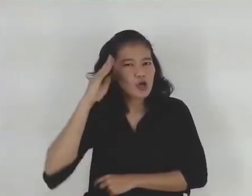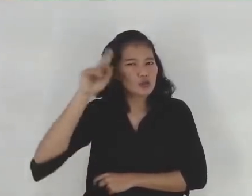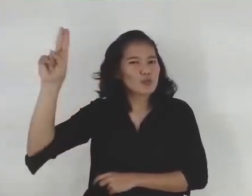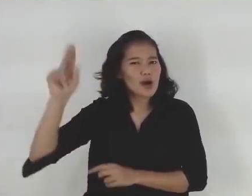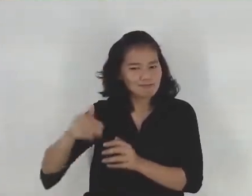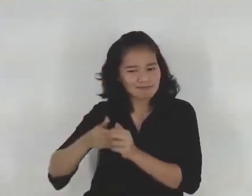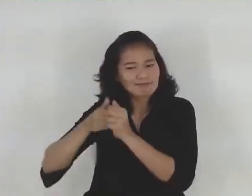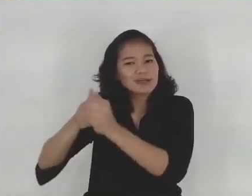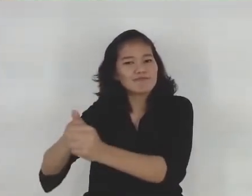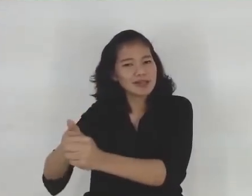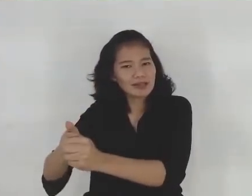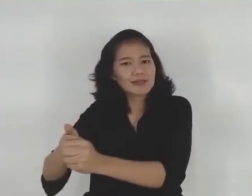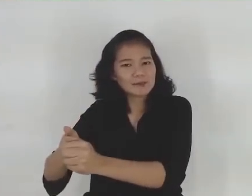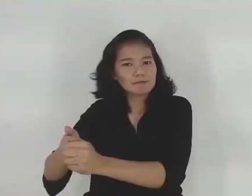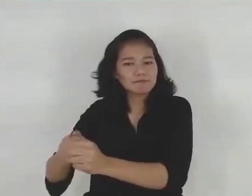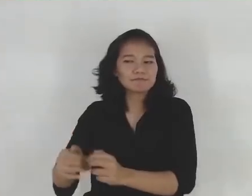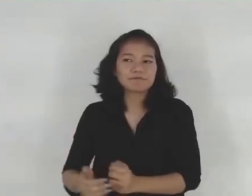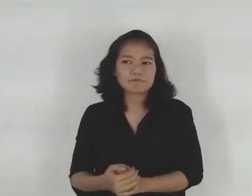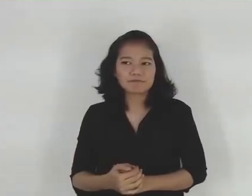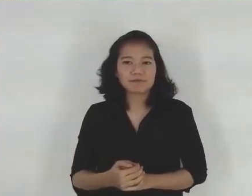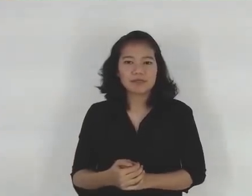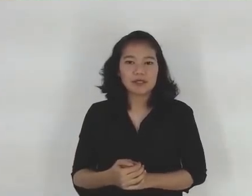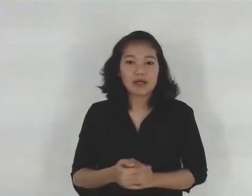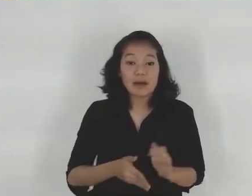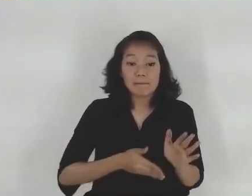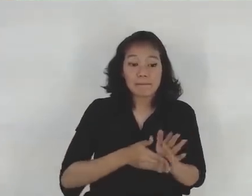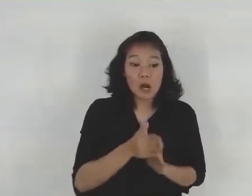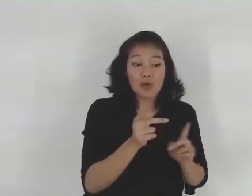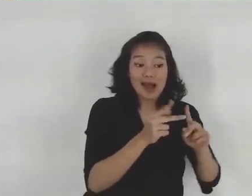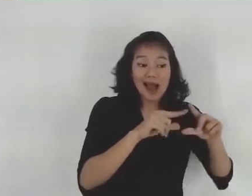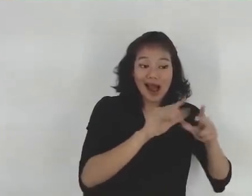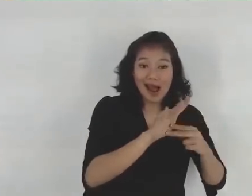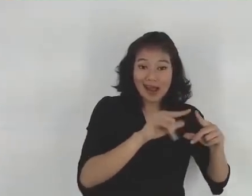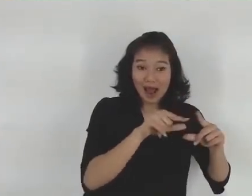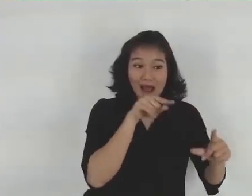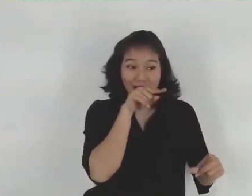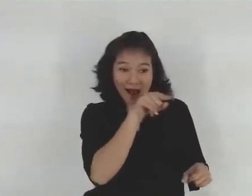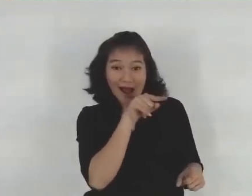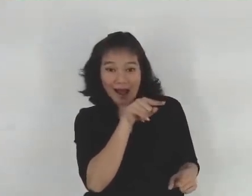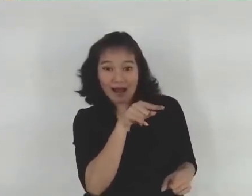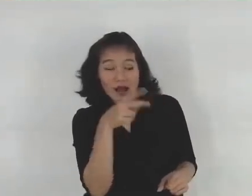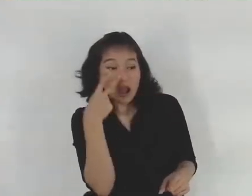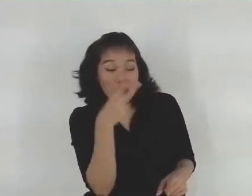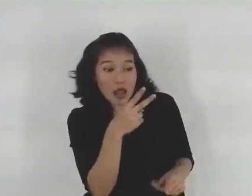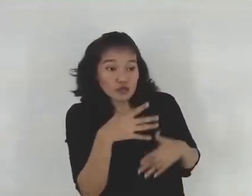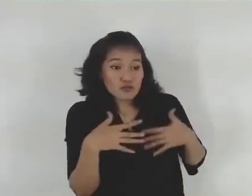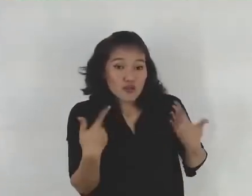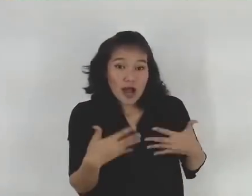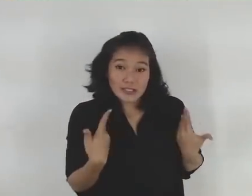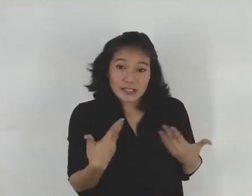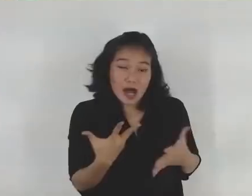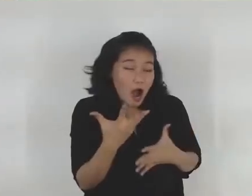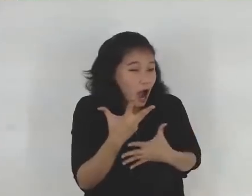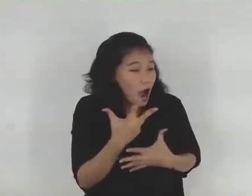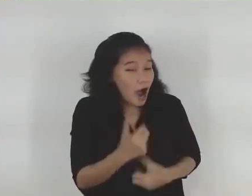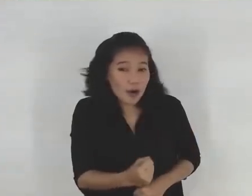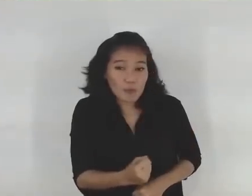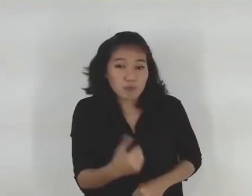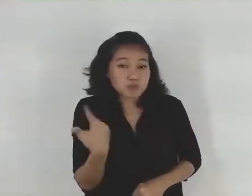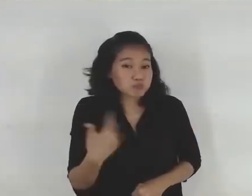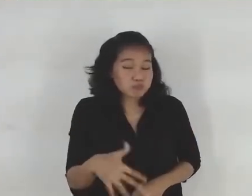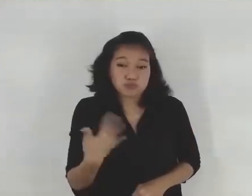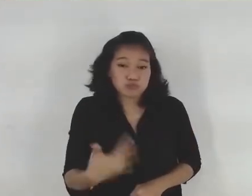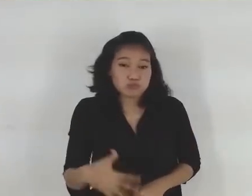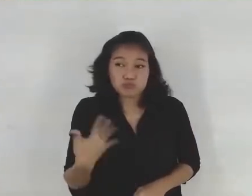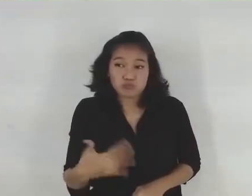Tuhan melalui Hana sukacita pengharapan telah mengalahkan lamanya